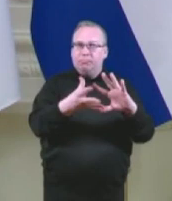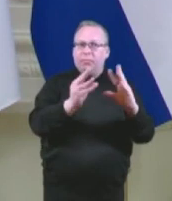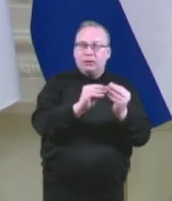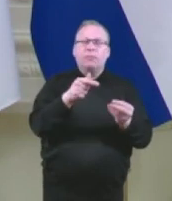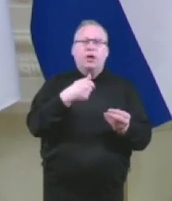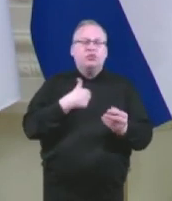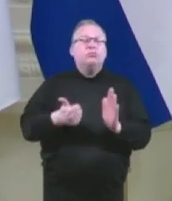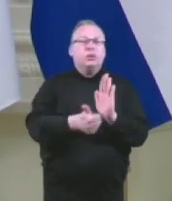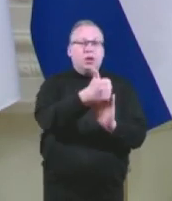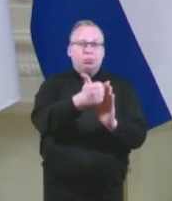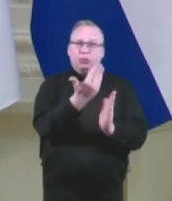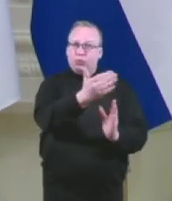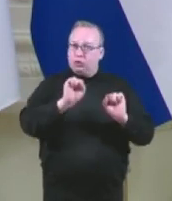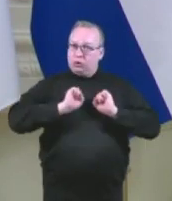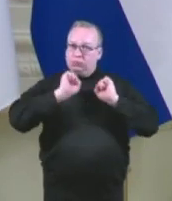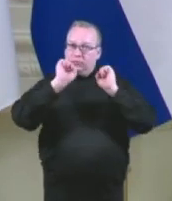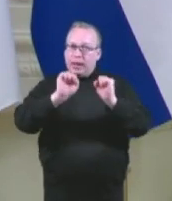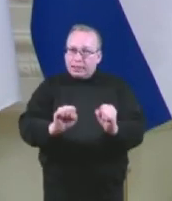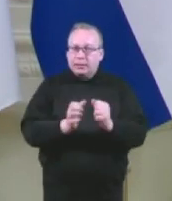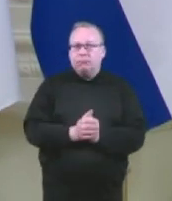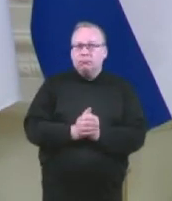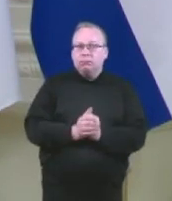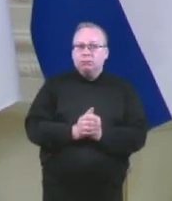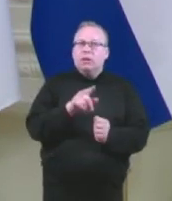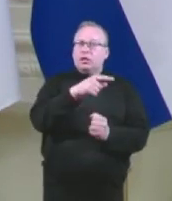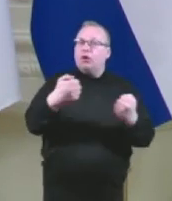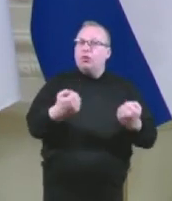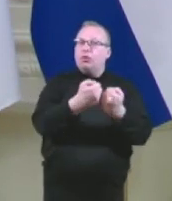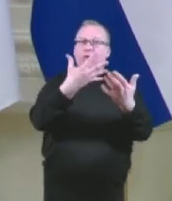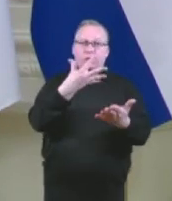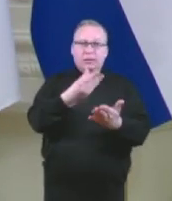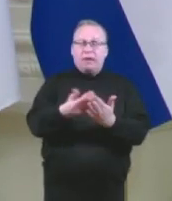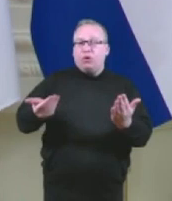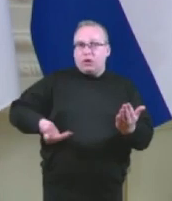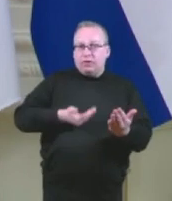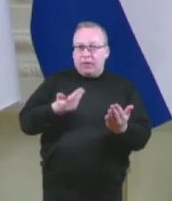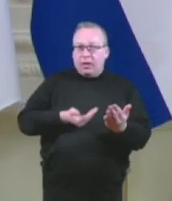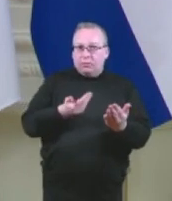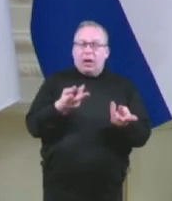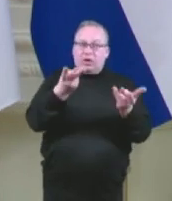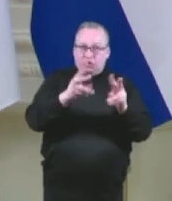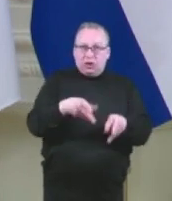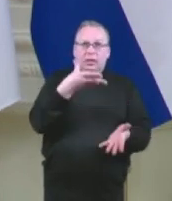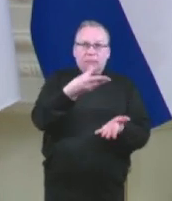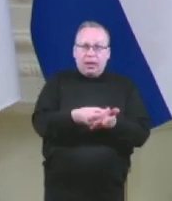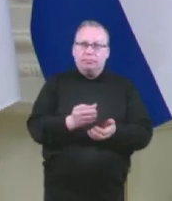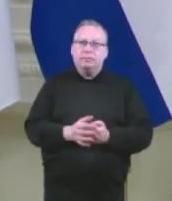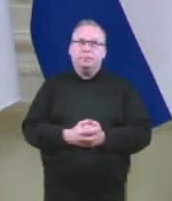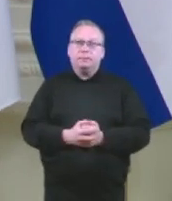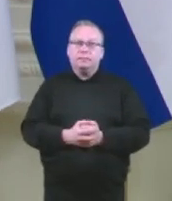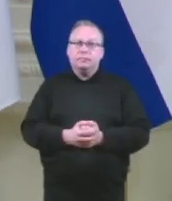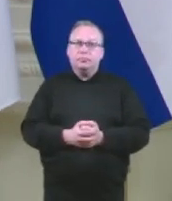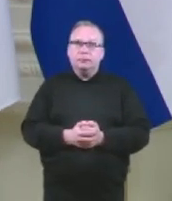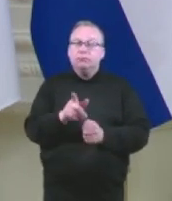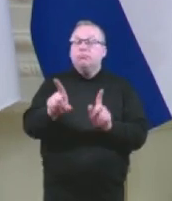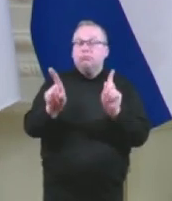jų drąsą, kurie kovoja už savo egzistavimą, už savo išlikimą. Ir jie taip